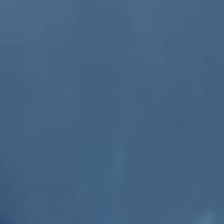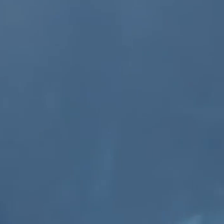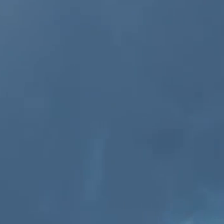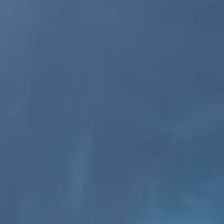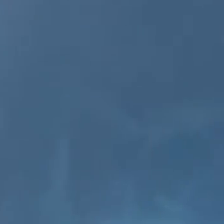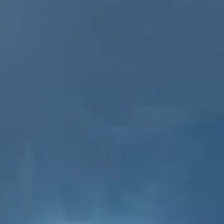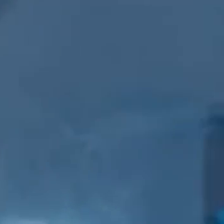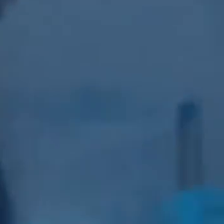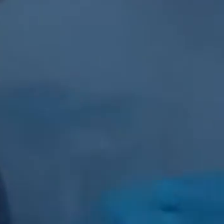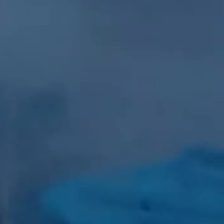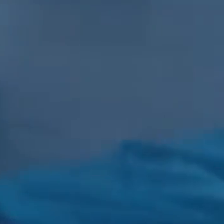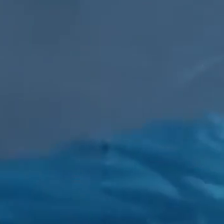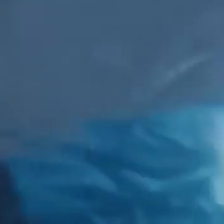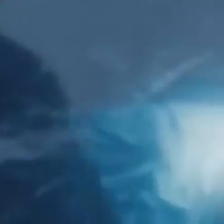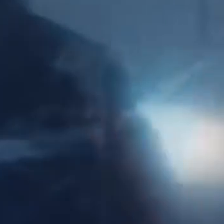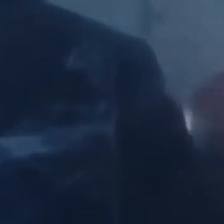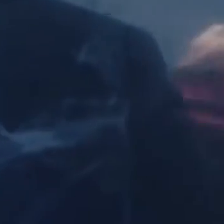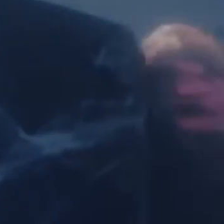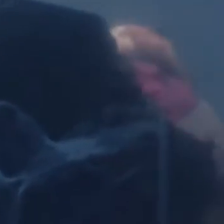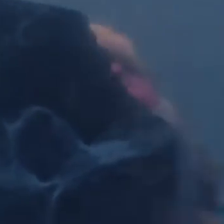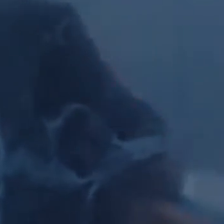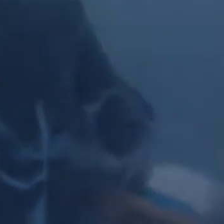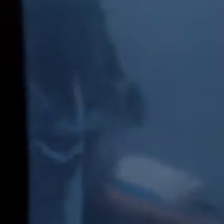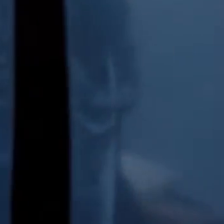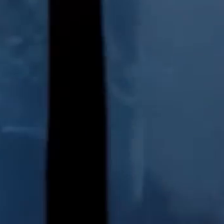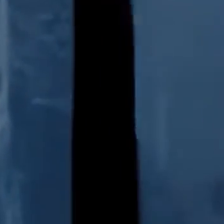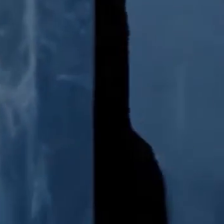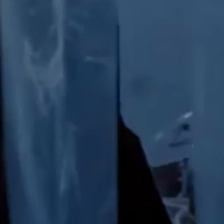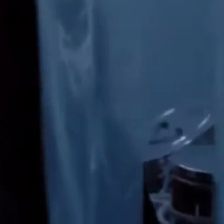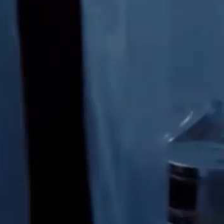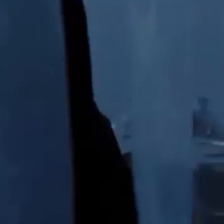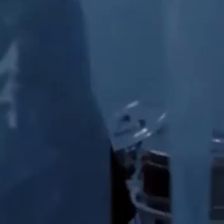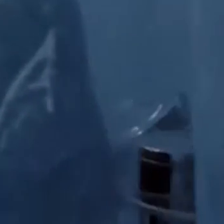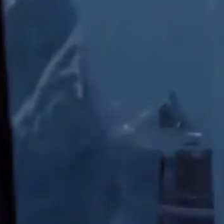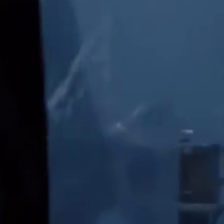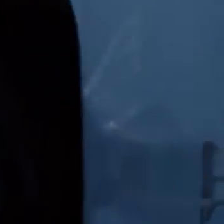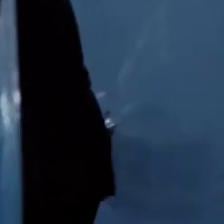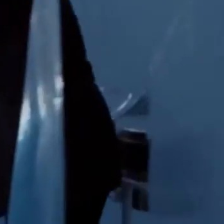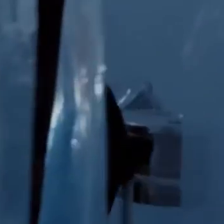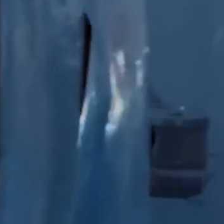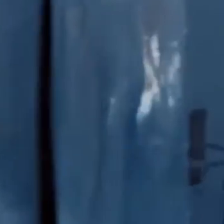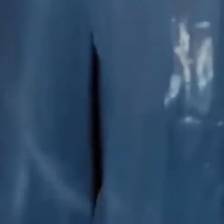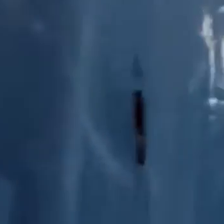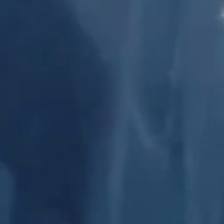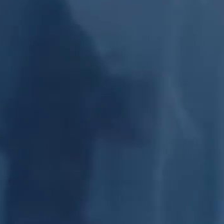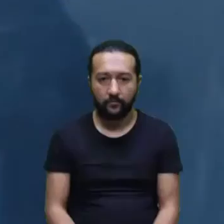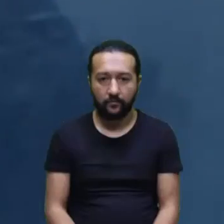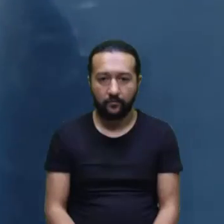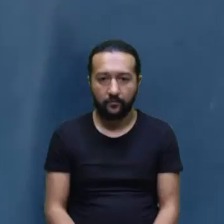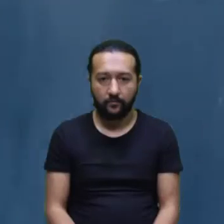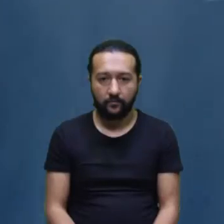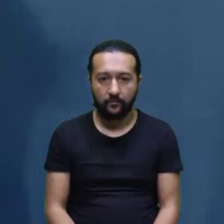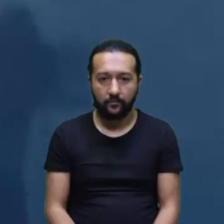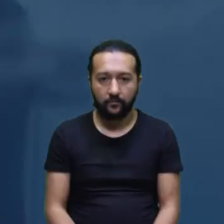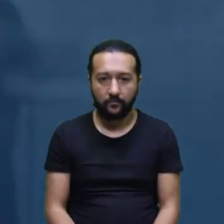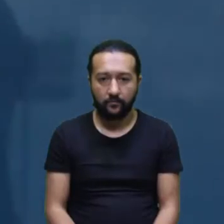Silahı beline sokup kadının yanına yürüdü. Kerim ve Cahit oldukları yerdeler. Polat kadının arkasında durdu. Omuzlarından tutup yavaşça geri